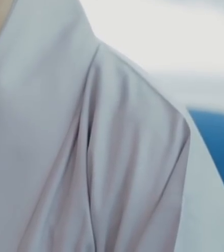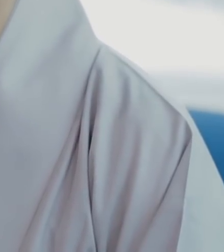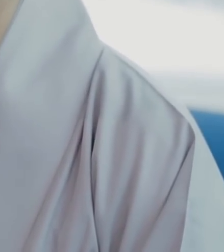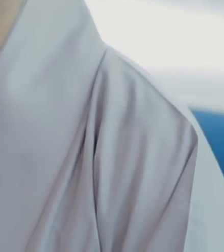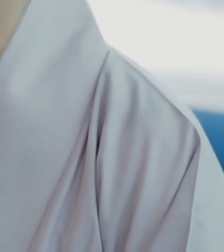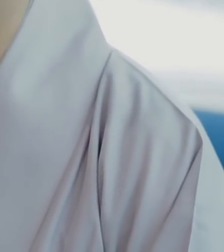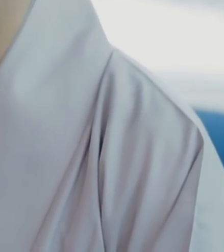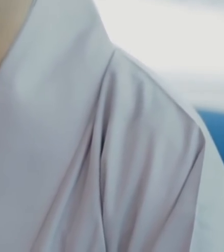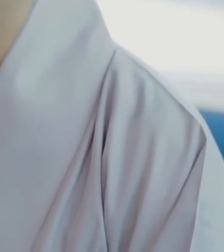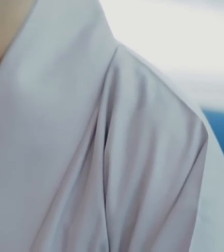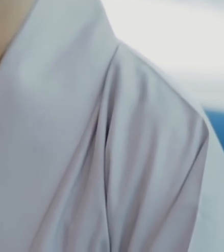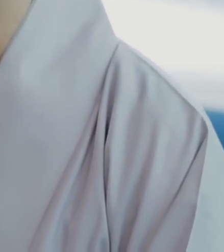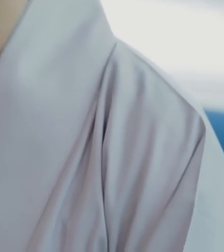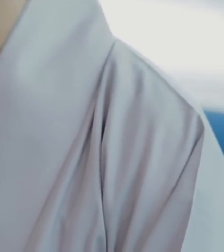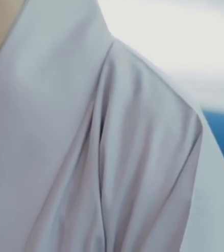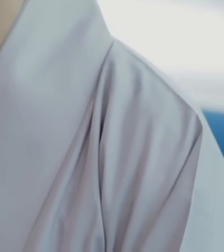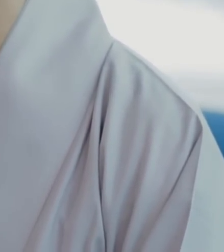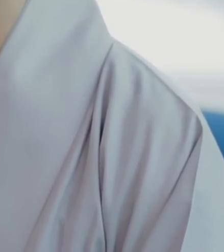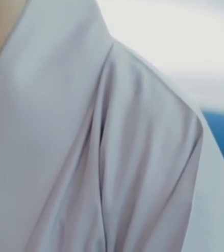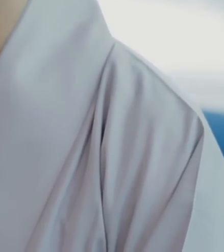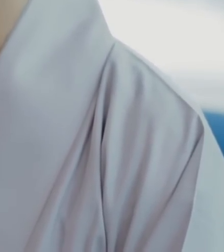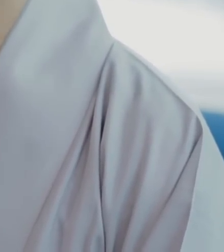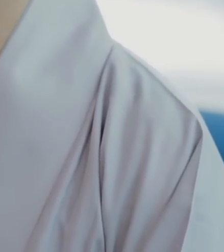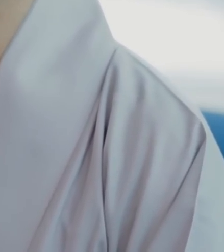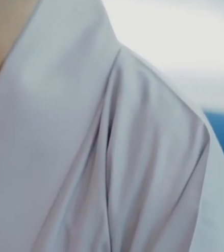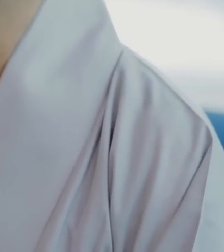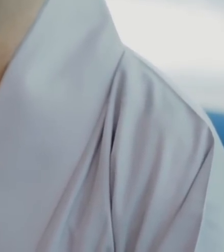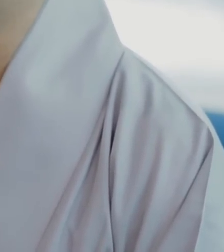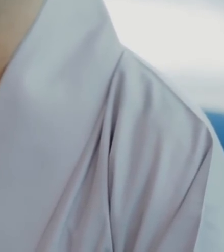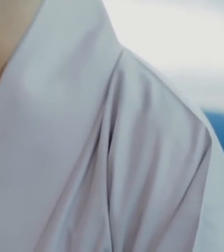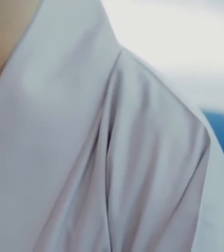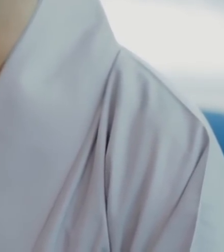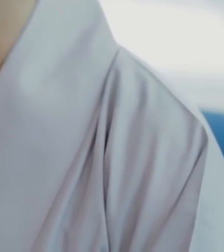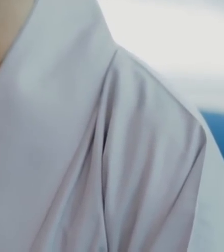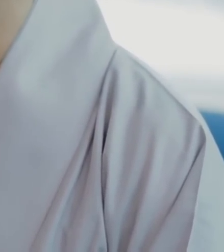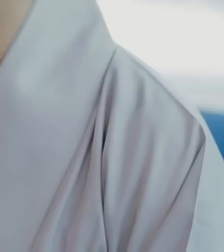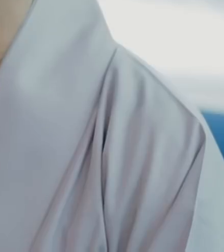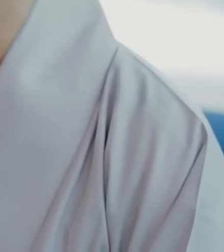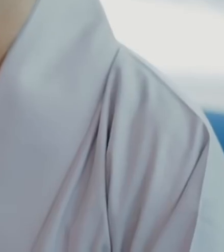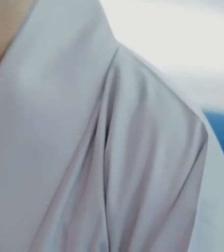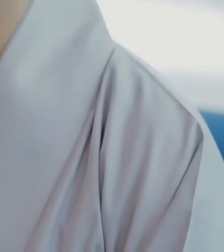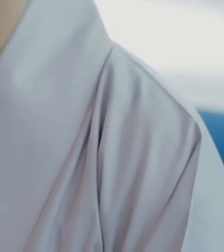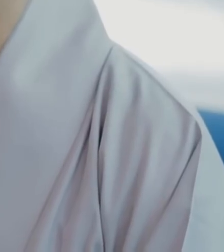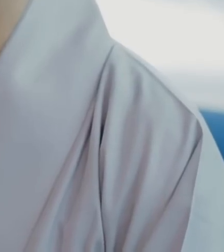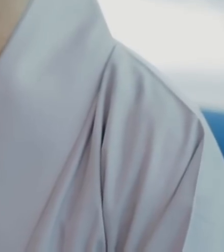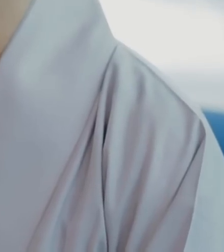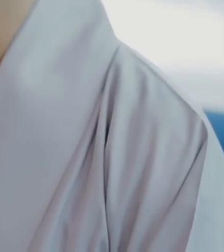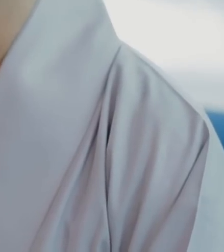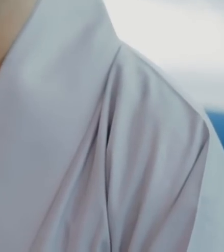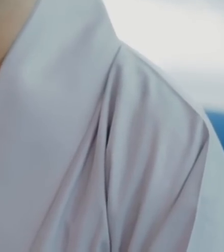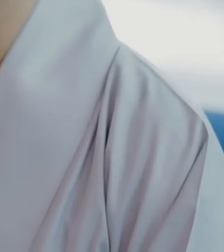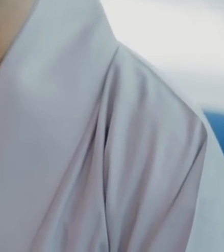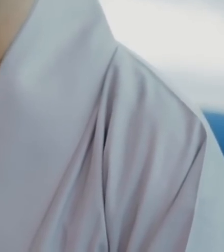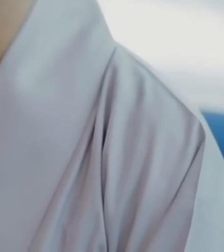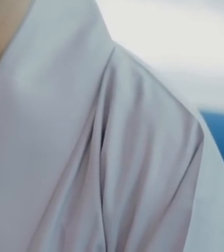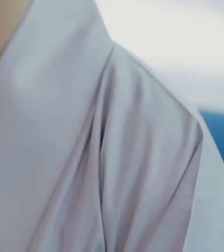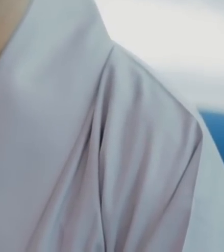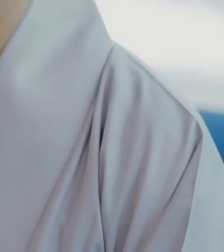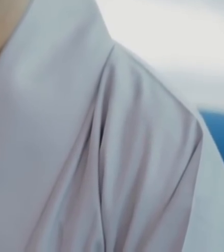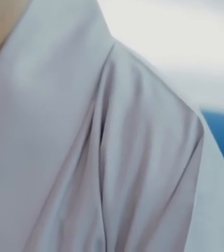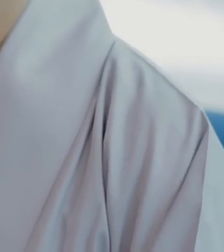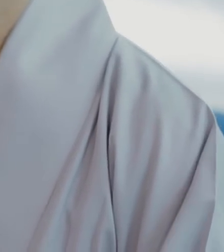나의 형제자매나 나의 친구들이나 생활 속에서 자주 만나는 사람들이 나에게 어떻게 대하고